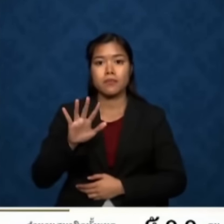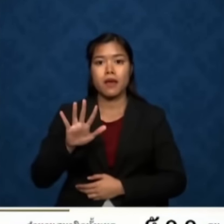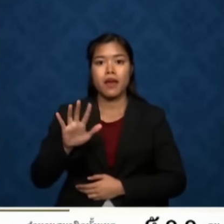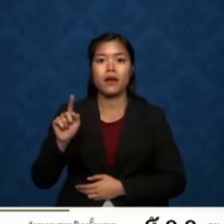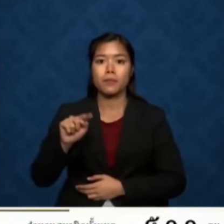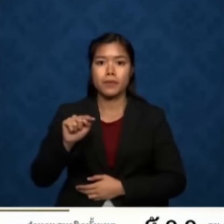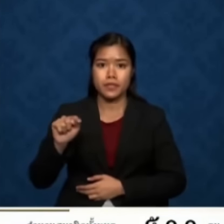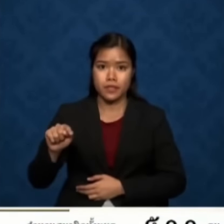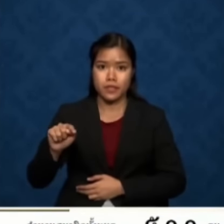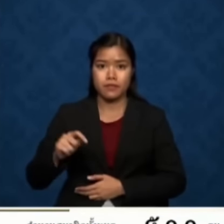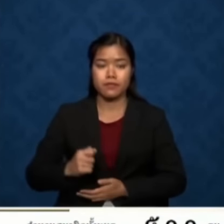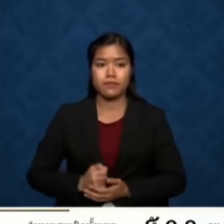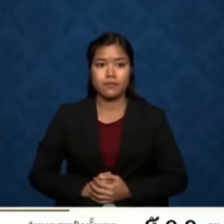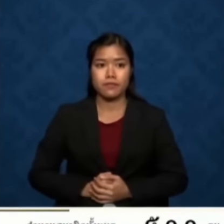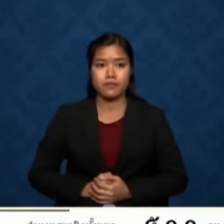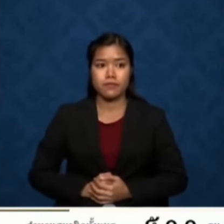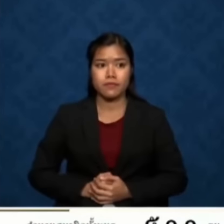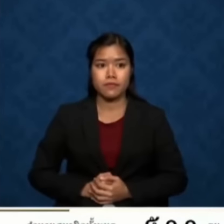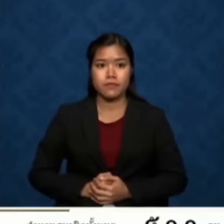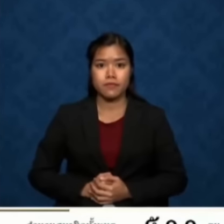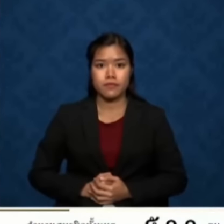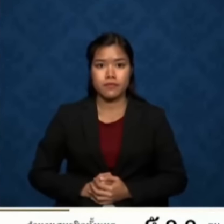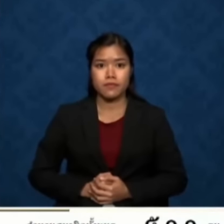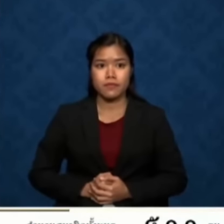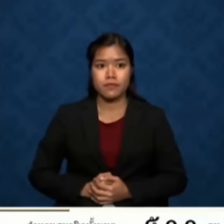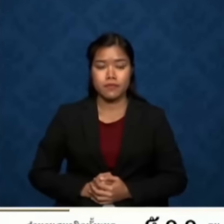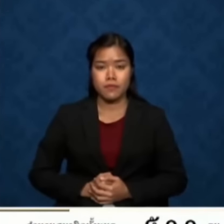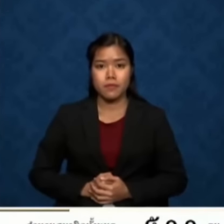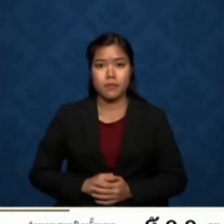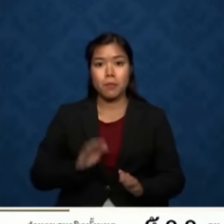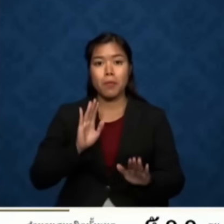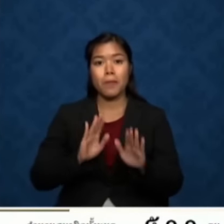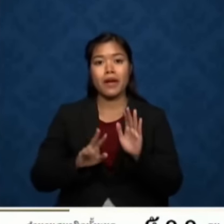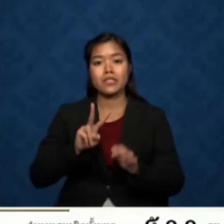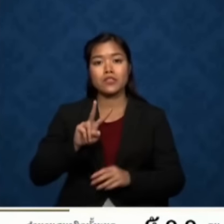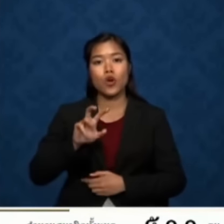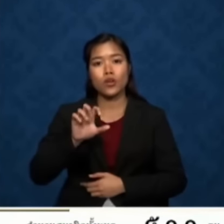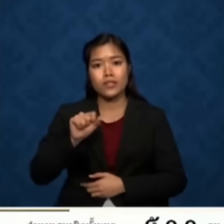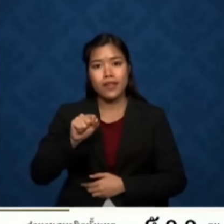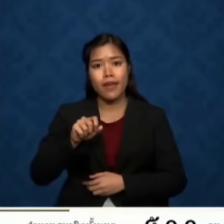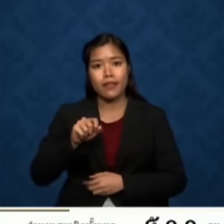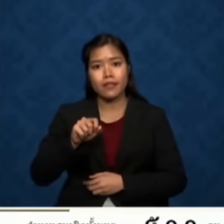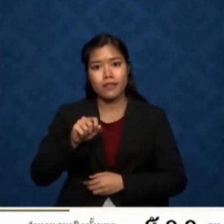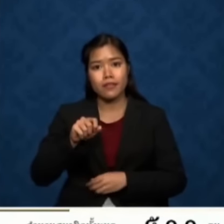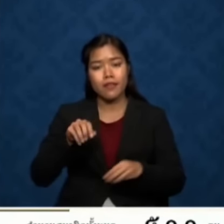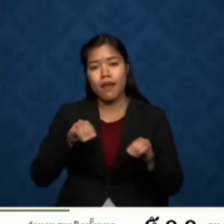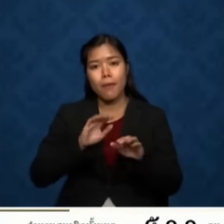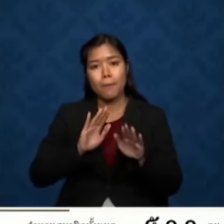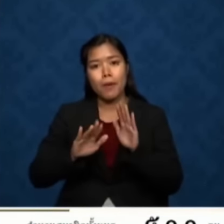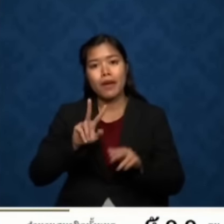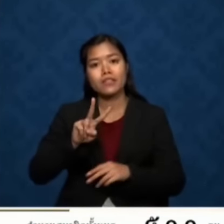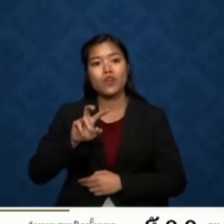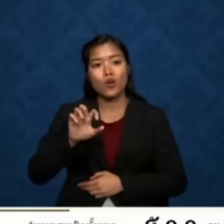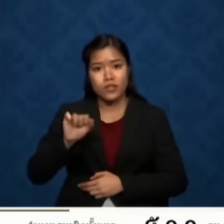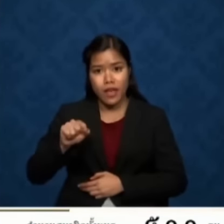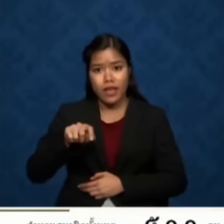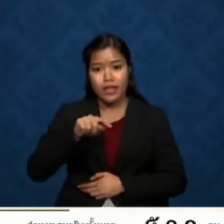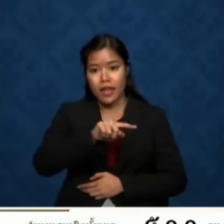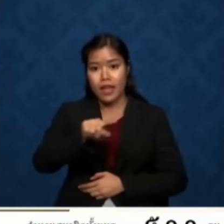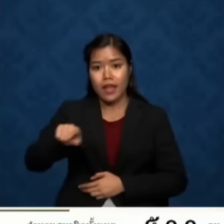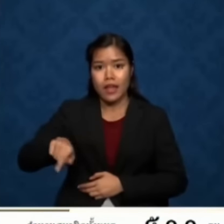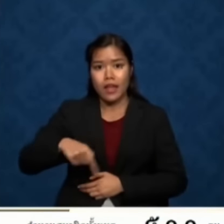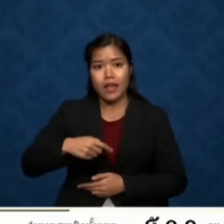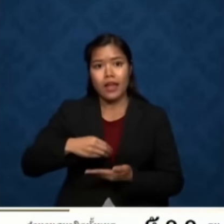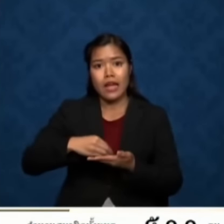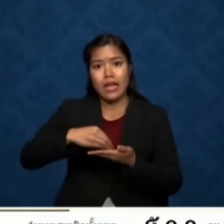75%เป็นผู้มีการศึกษาคือประมาณเกือบ 200,000 คนเป็นที่มีการศึกษาต่ำกว่า